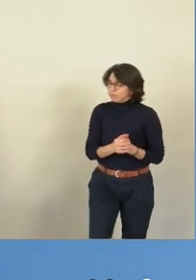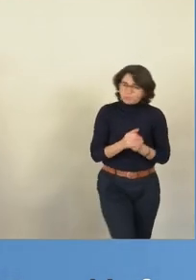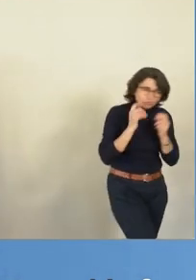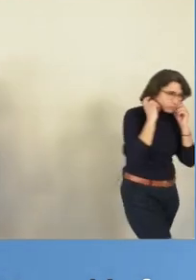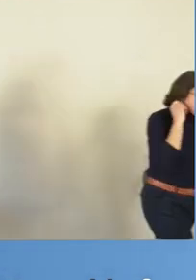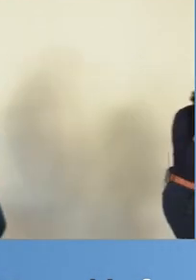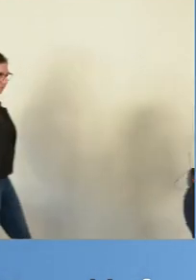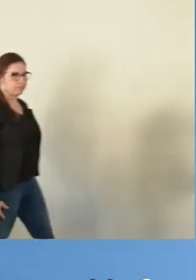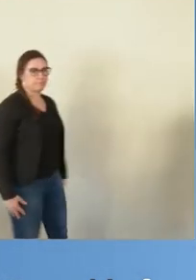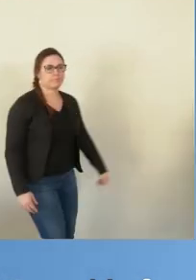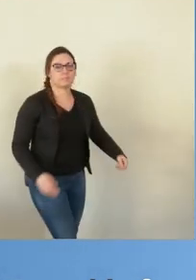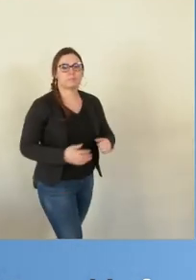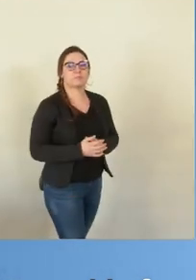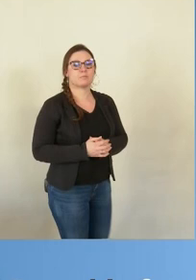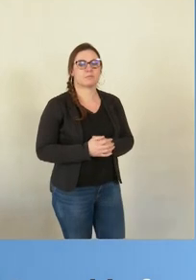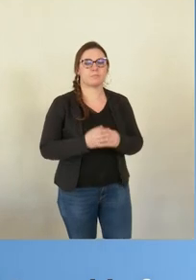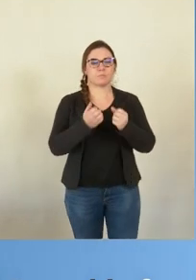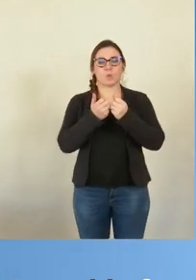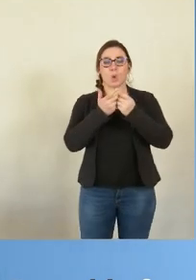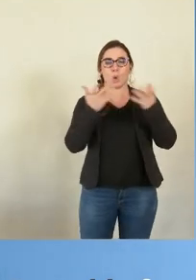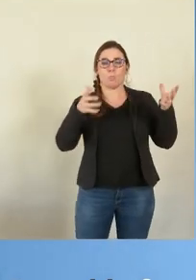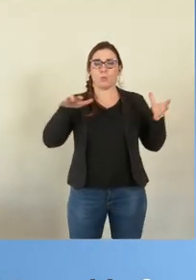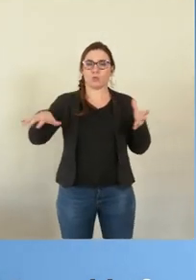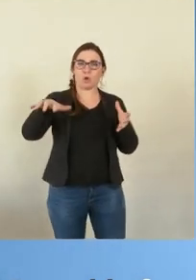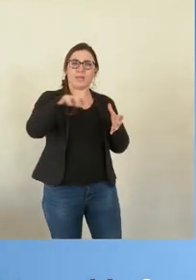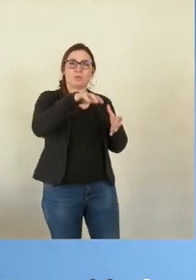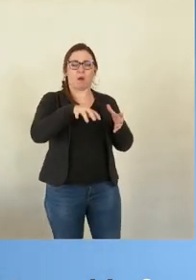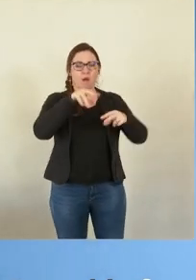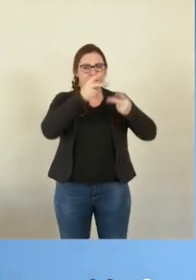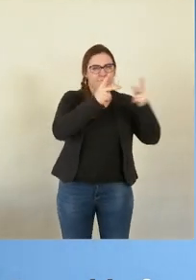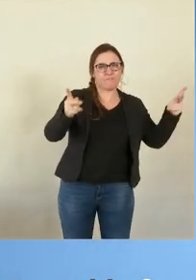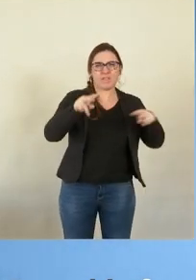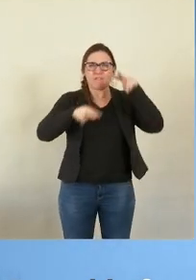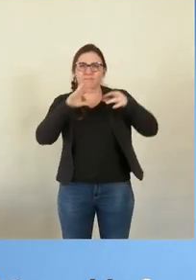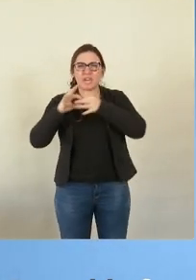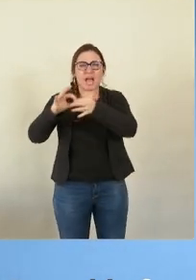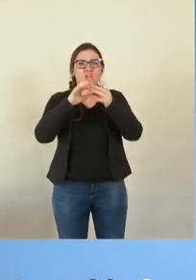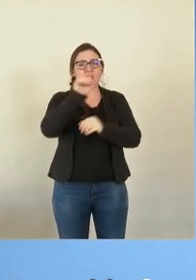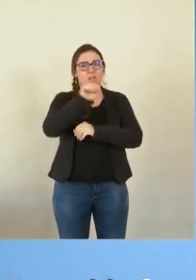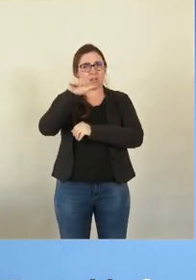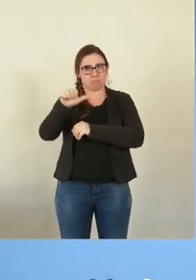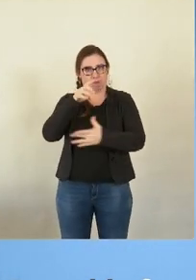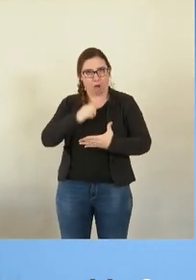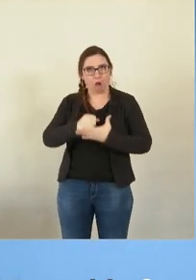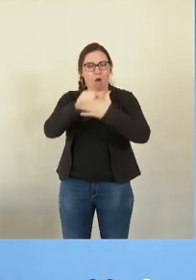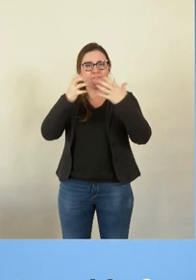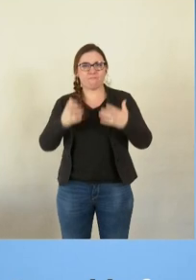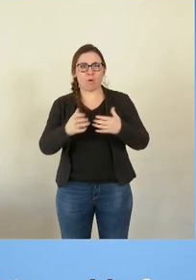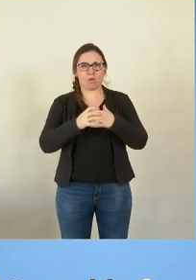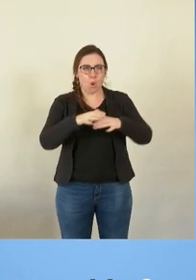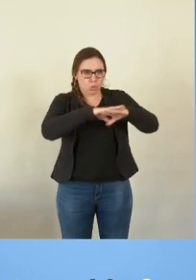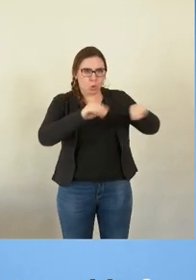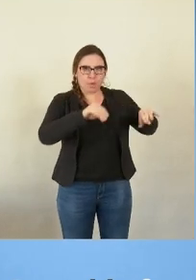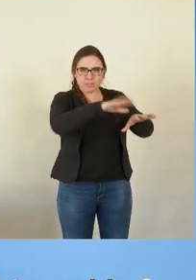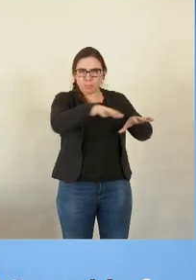locales de nombreux territoires villes et villages s'engagent dans ce projet de sécurité sociale de l'alimentation en développant des réponses locales au